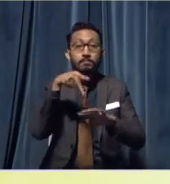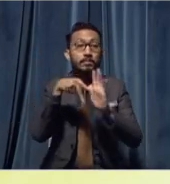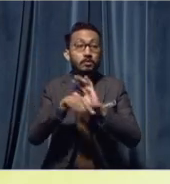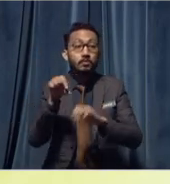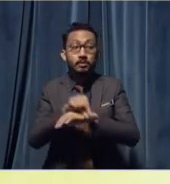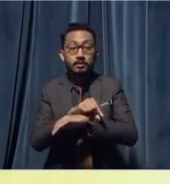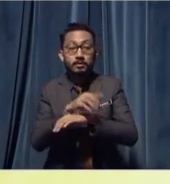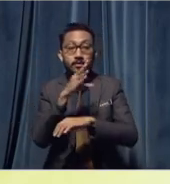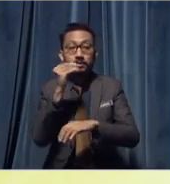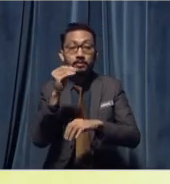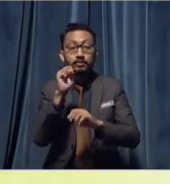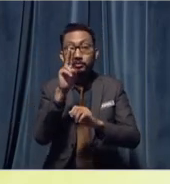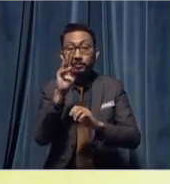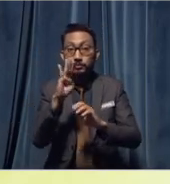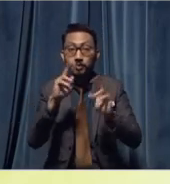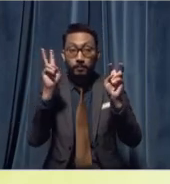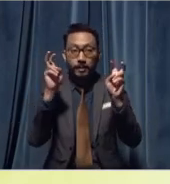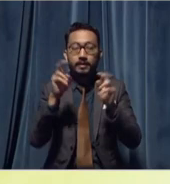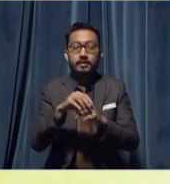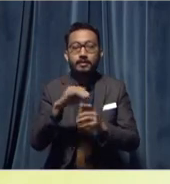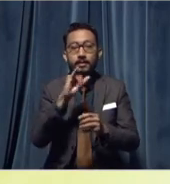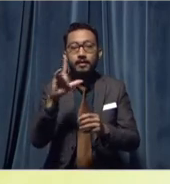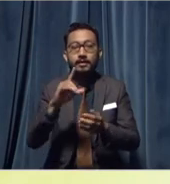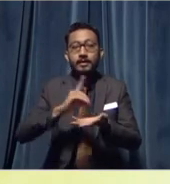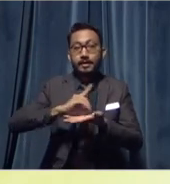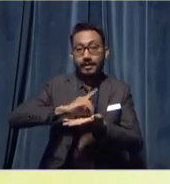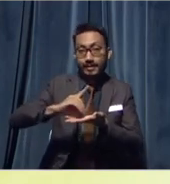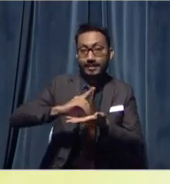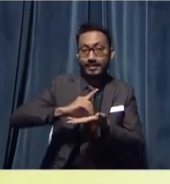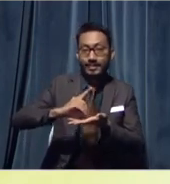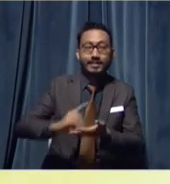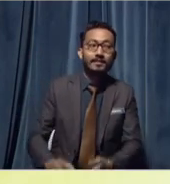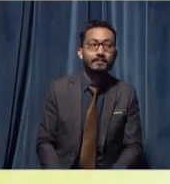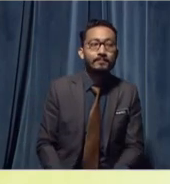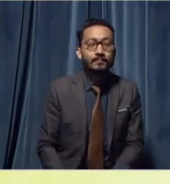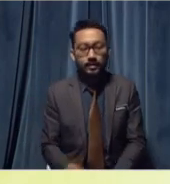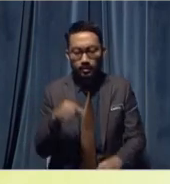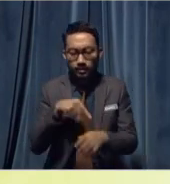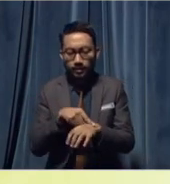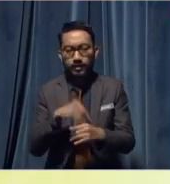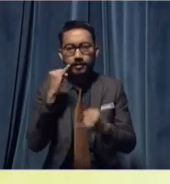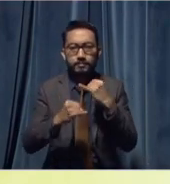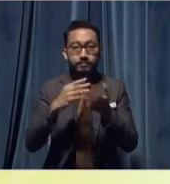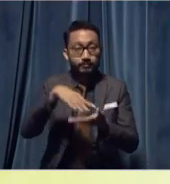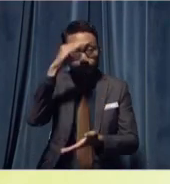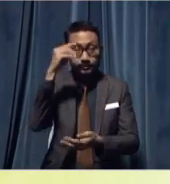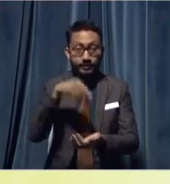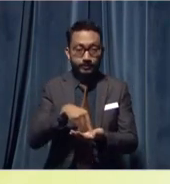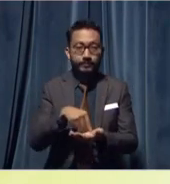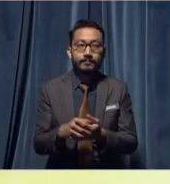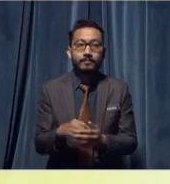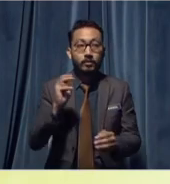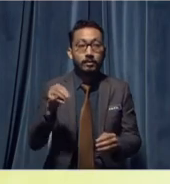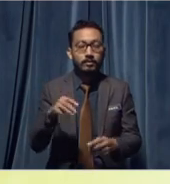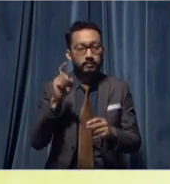Dan subtopiknya ialah deterjen. Di akhir pembelajaran ini,